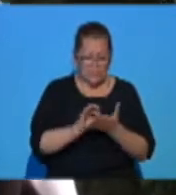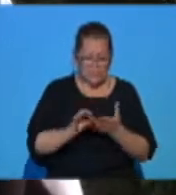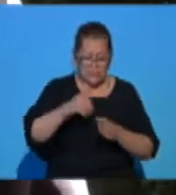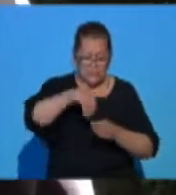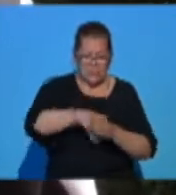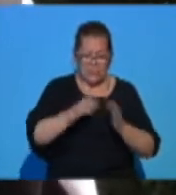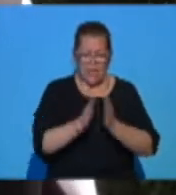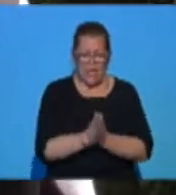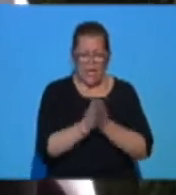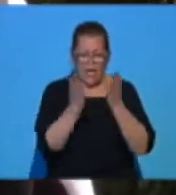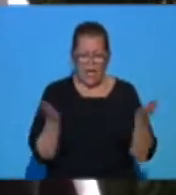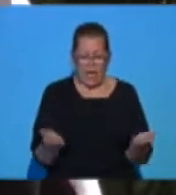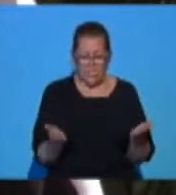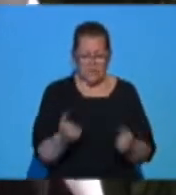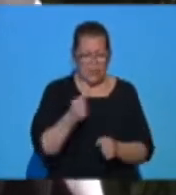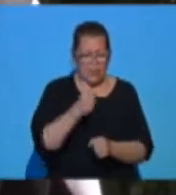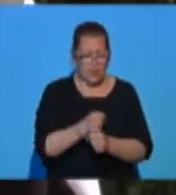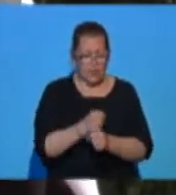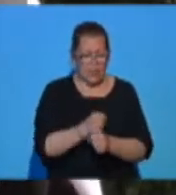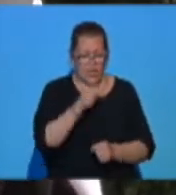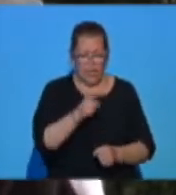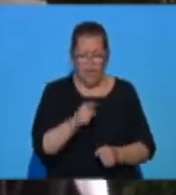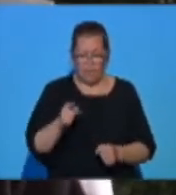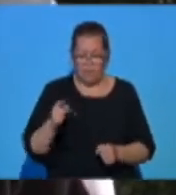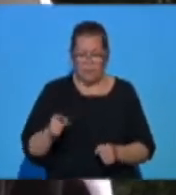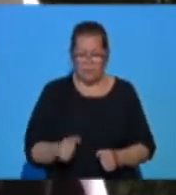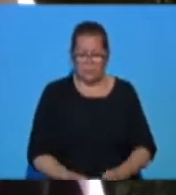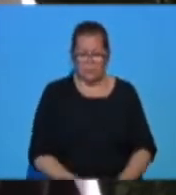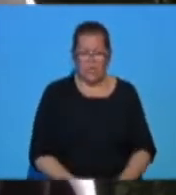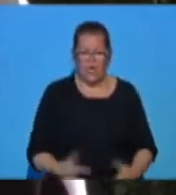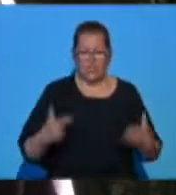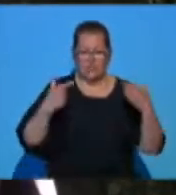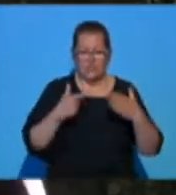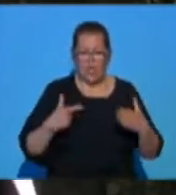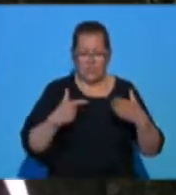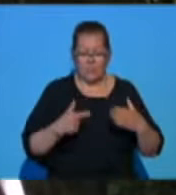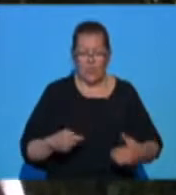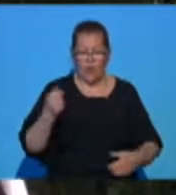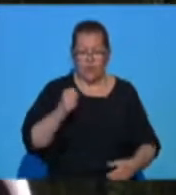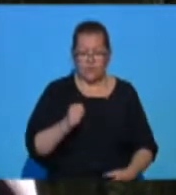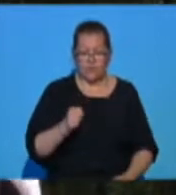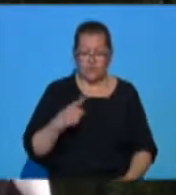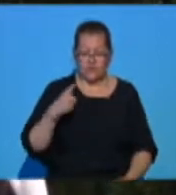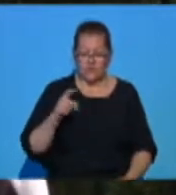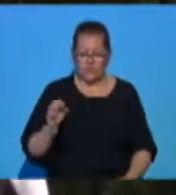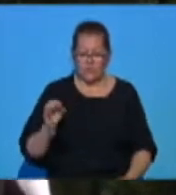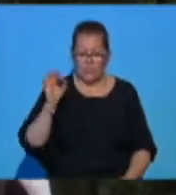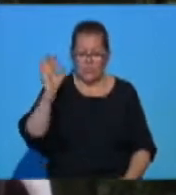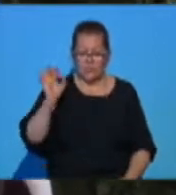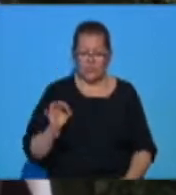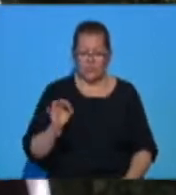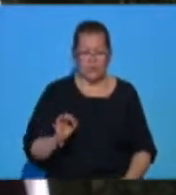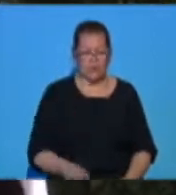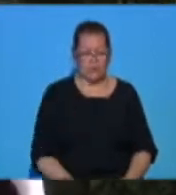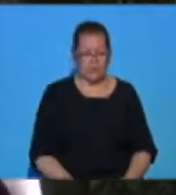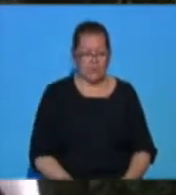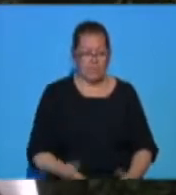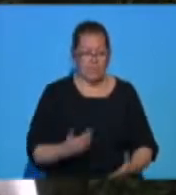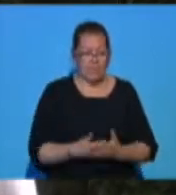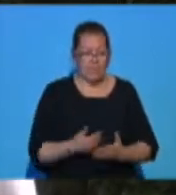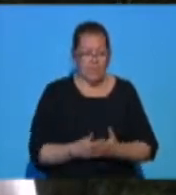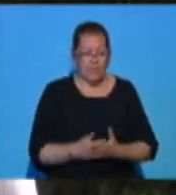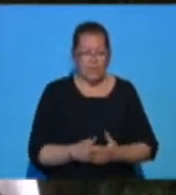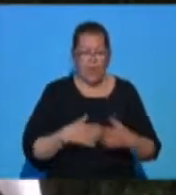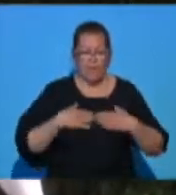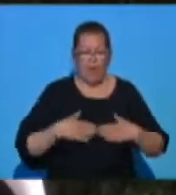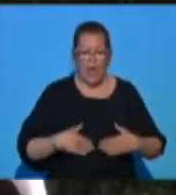cartea de muncă, în proporție de la fiecare cum are, 70, 80 sau 100%, cum este cazul meu. Pentru ce mai îmi